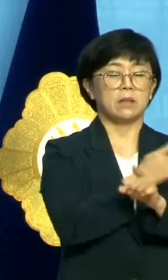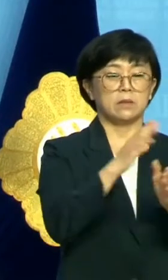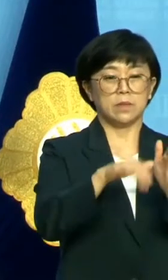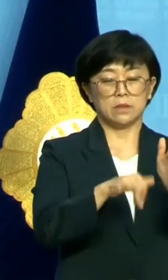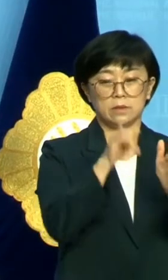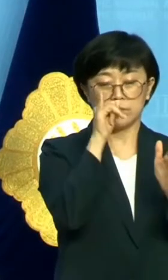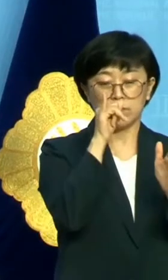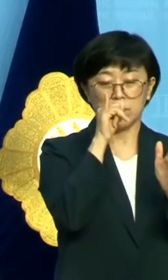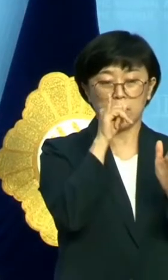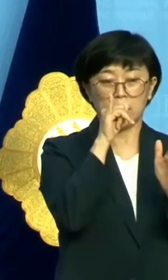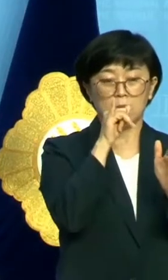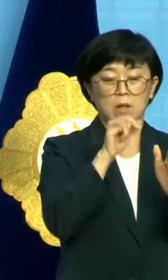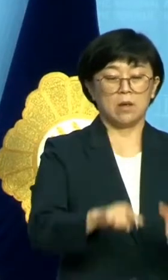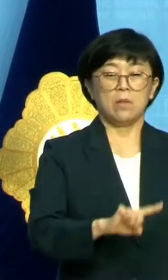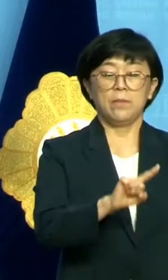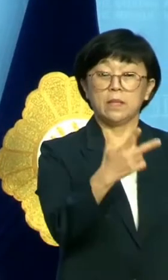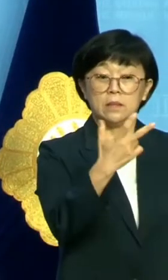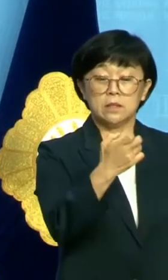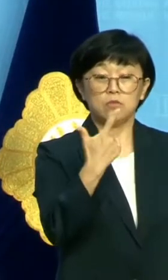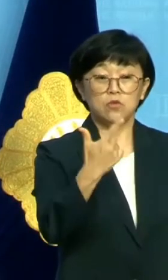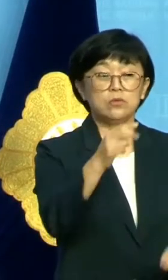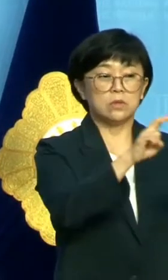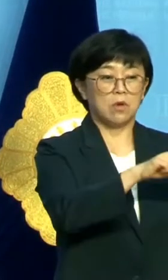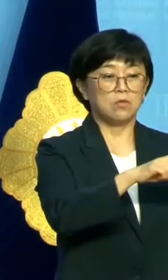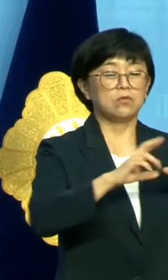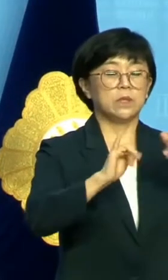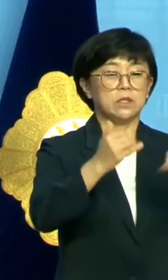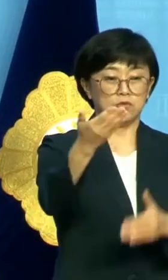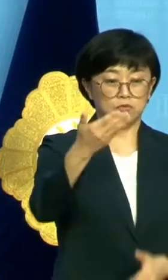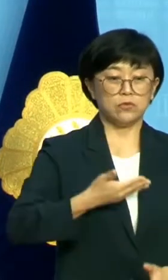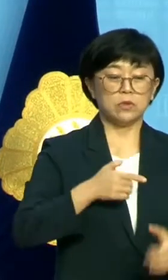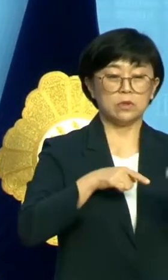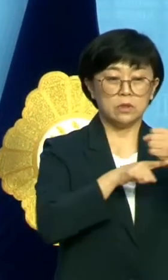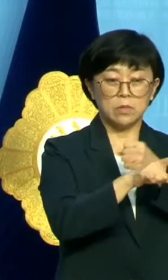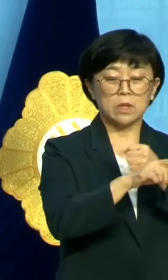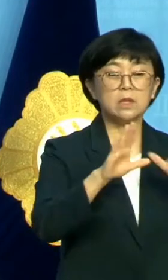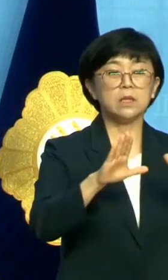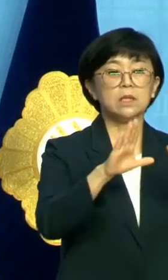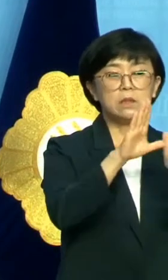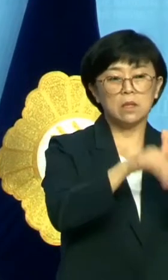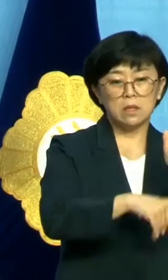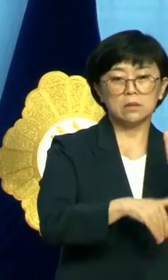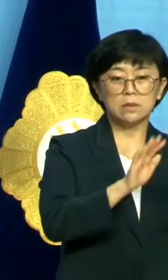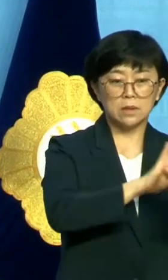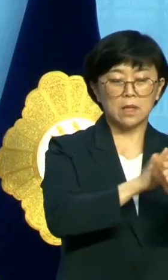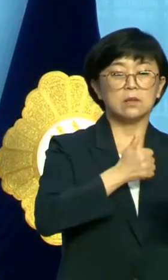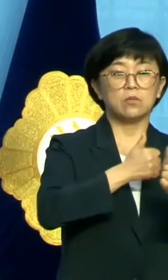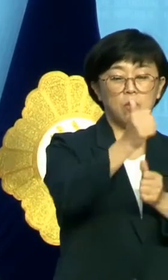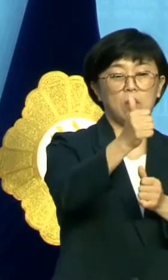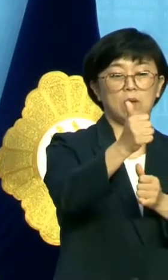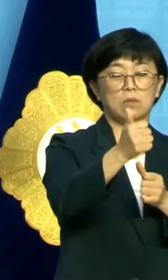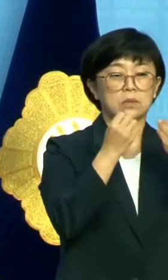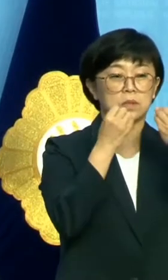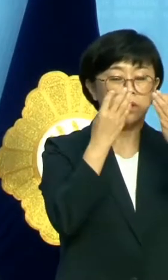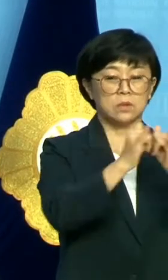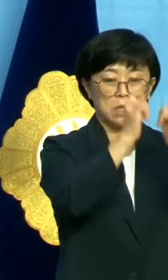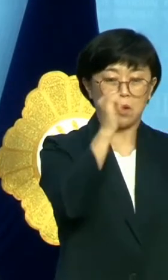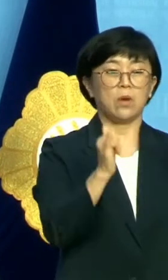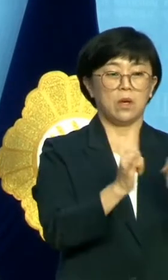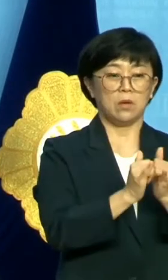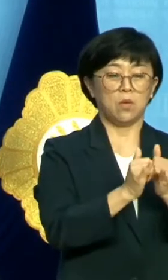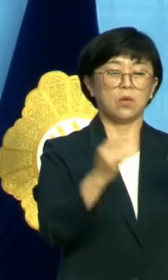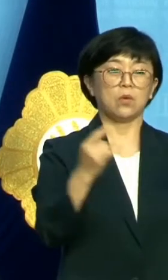시대입니다. 176석을 국민께서 주신 의미도 이 시기를 잘 극복해서 새로운 사회로